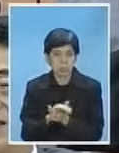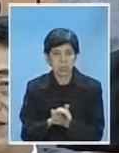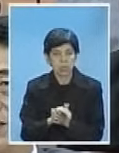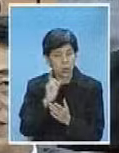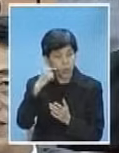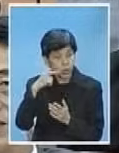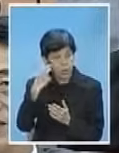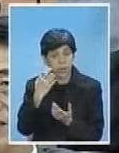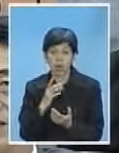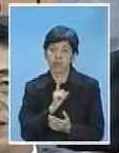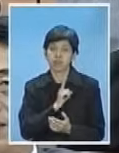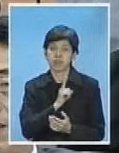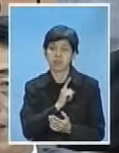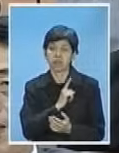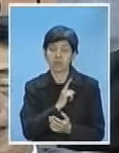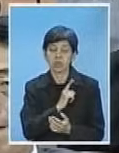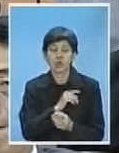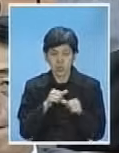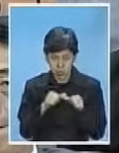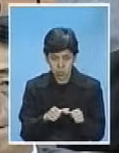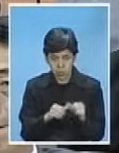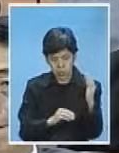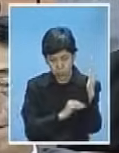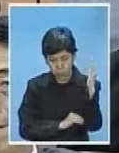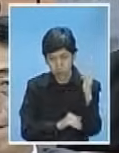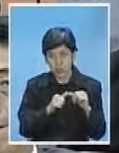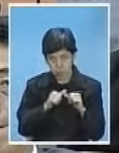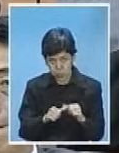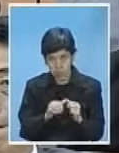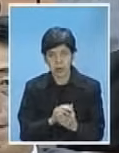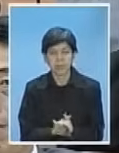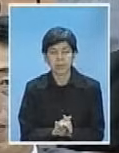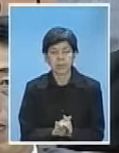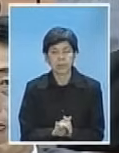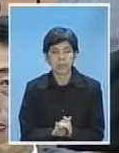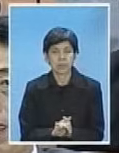ไม้อยู่ในพื้นที่3จังหวัด